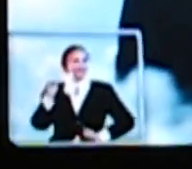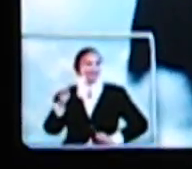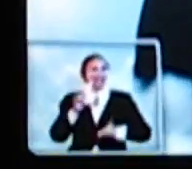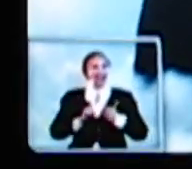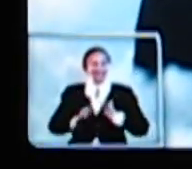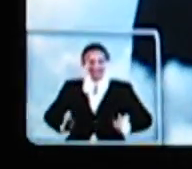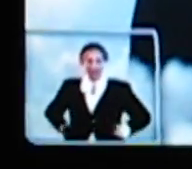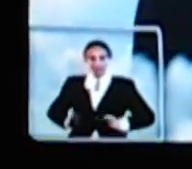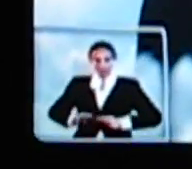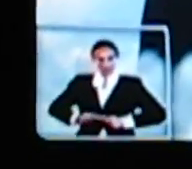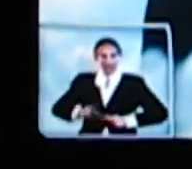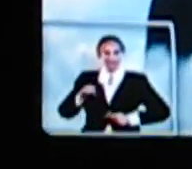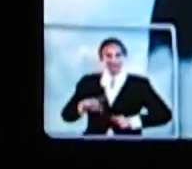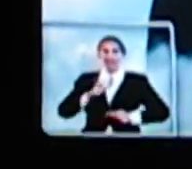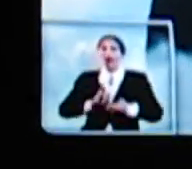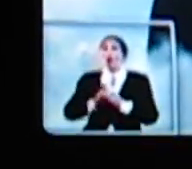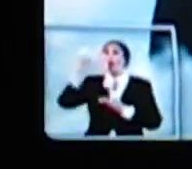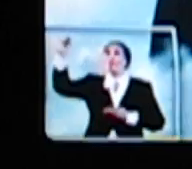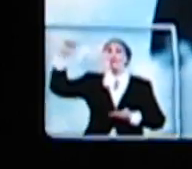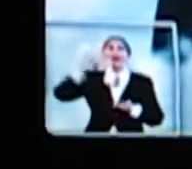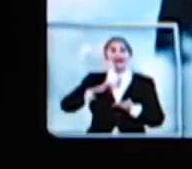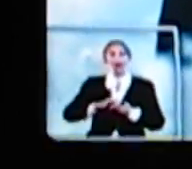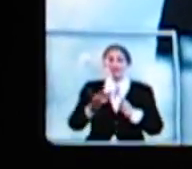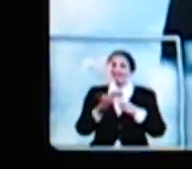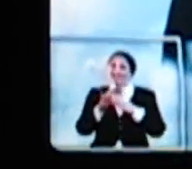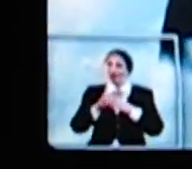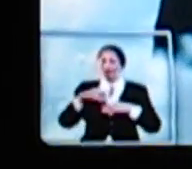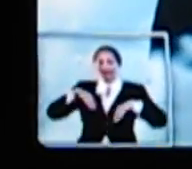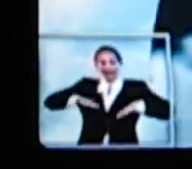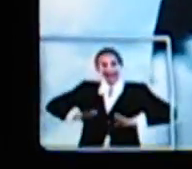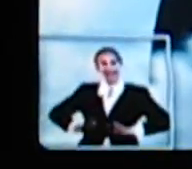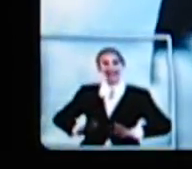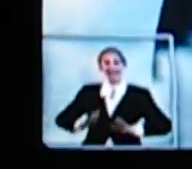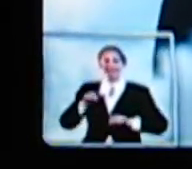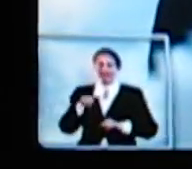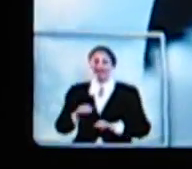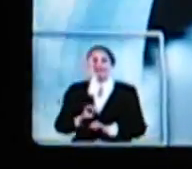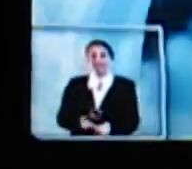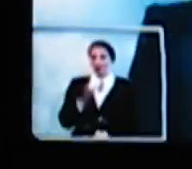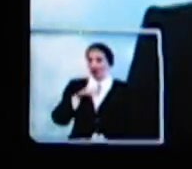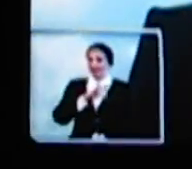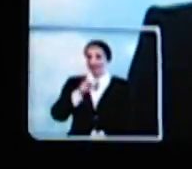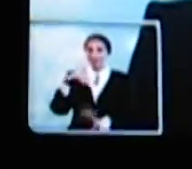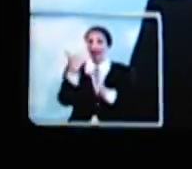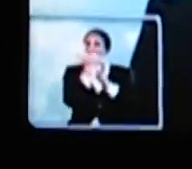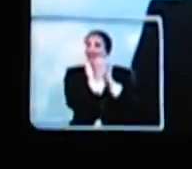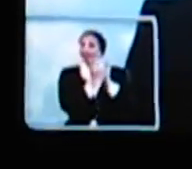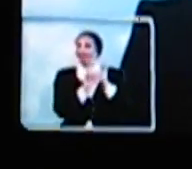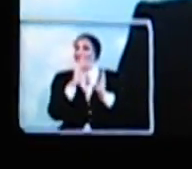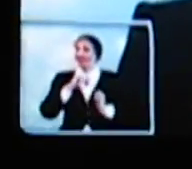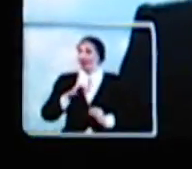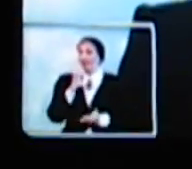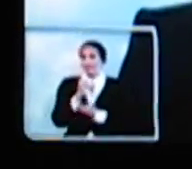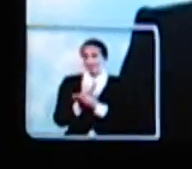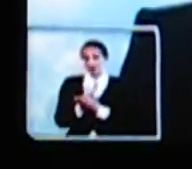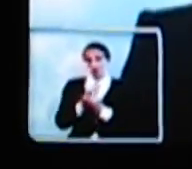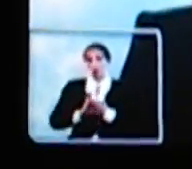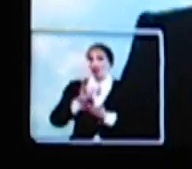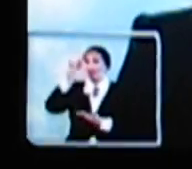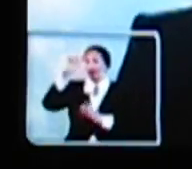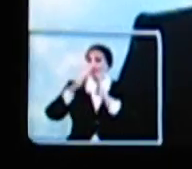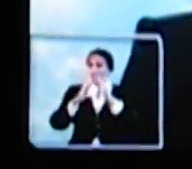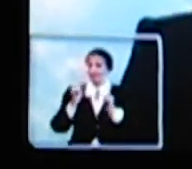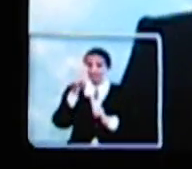نوصي بربط حزام المقعد طوال الرحلة طالما كنتم جالسين في أماكنكم. طبقا لتعليمات سلطات